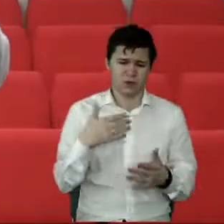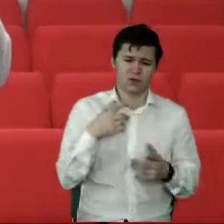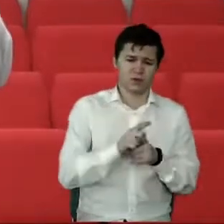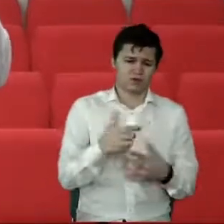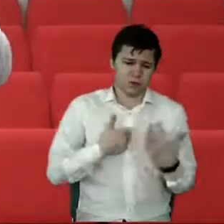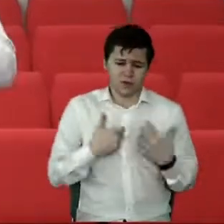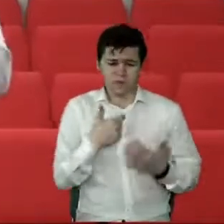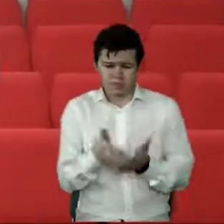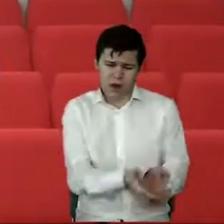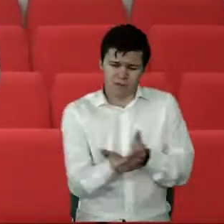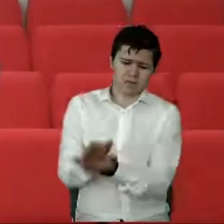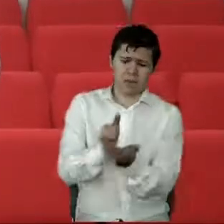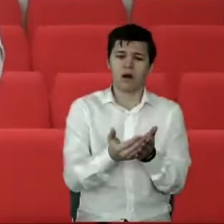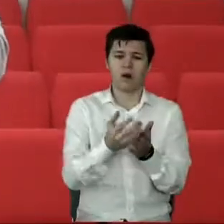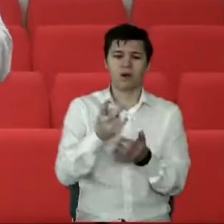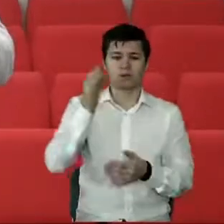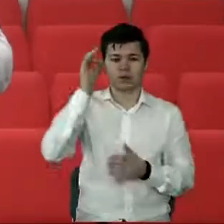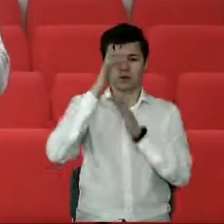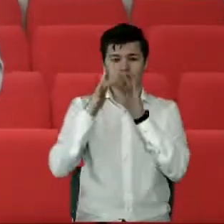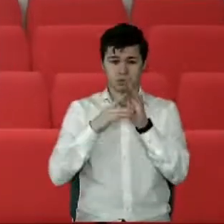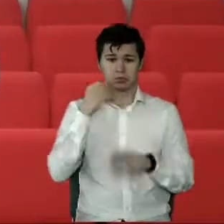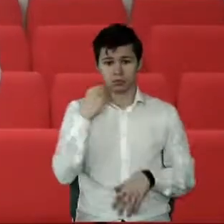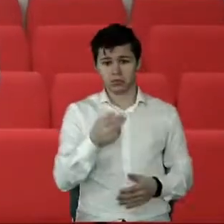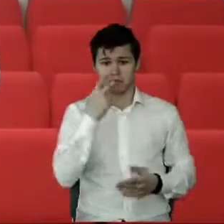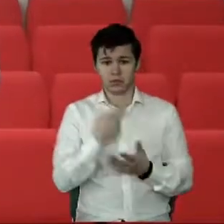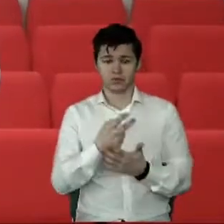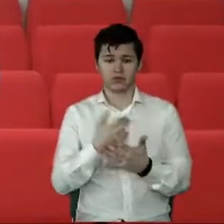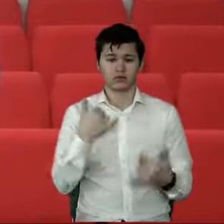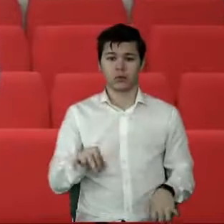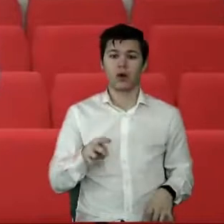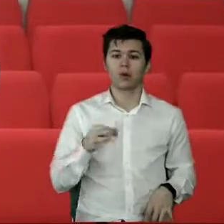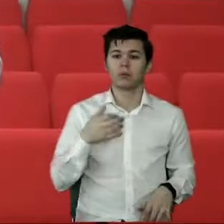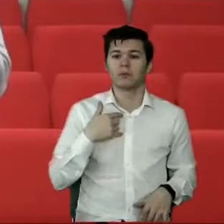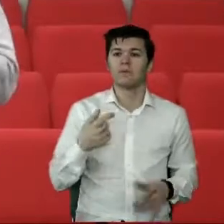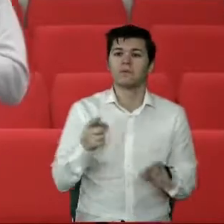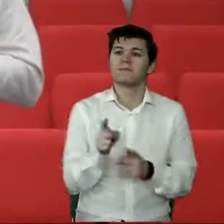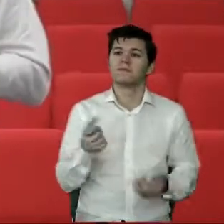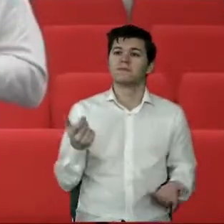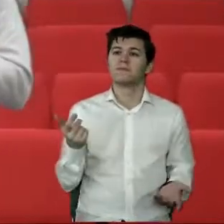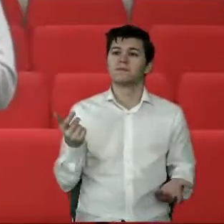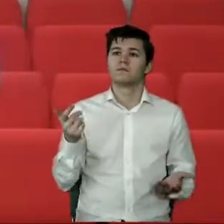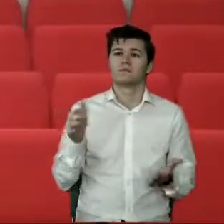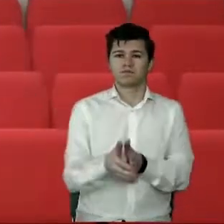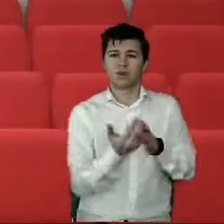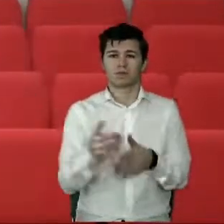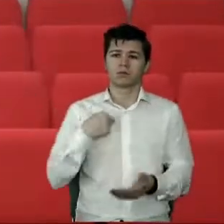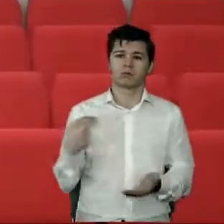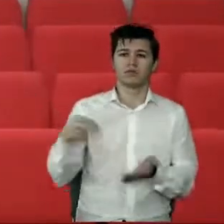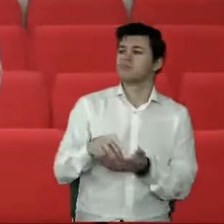явил свои чудеса, но он не остановил бурю. Но что же делать, если я не Илия?